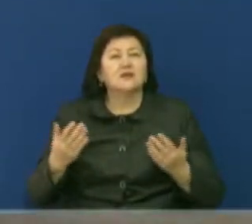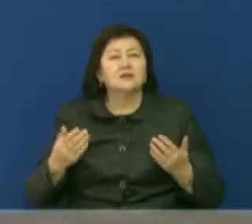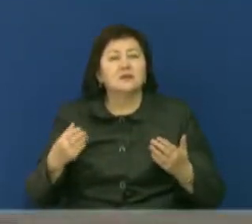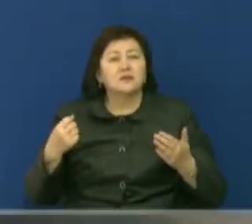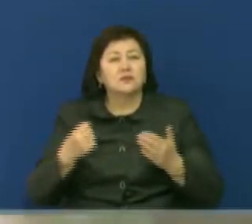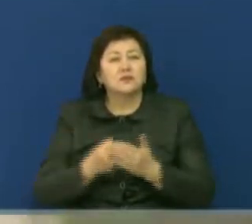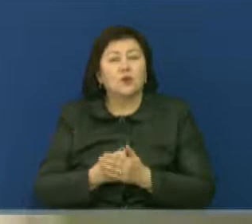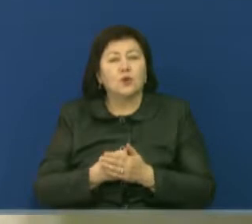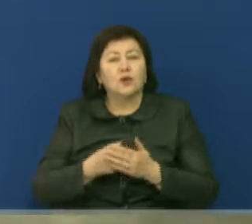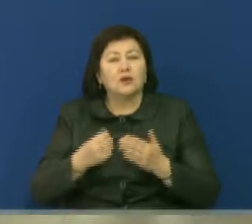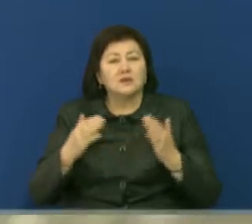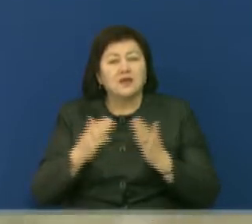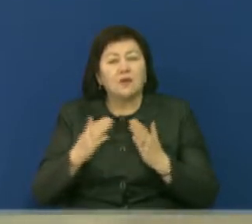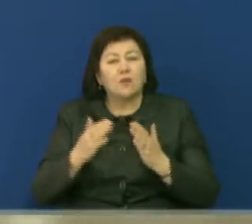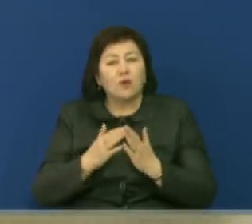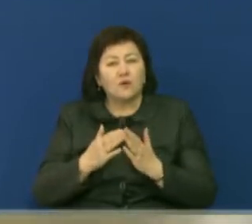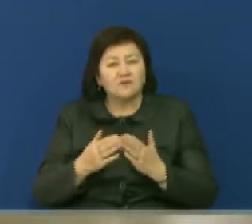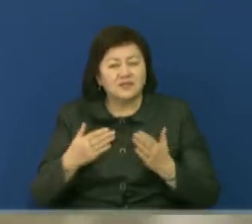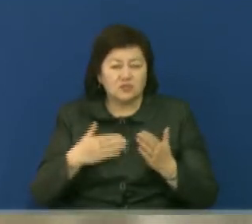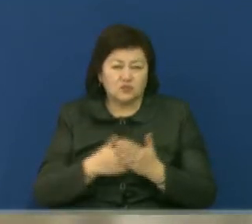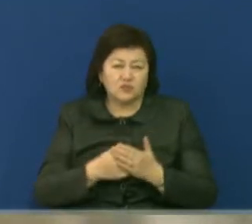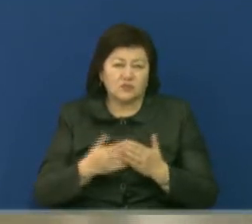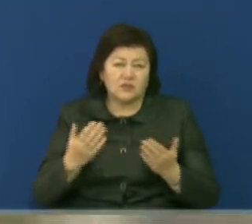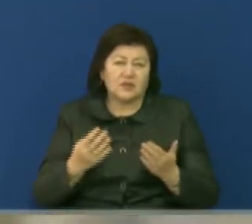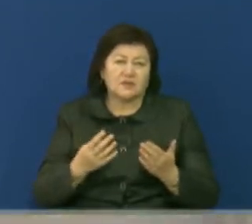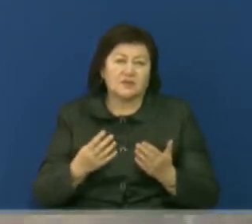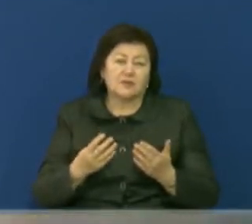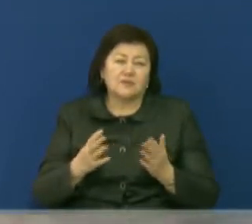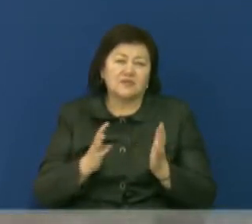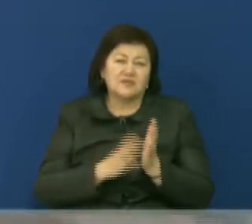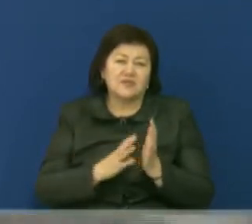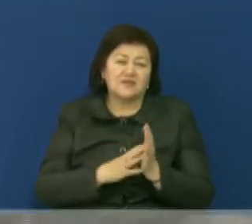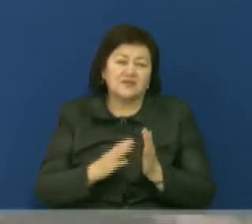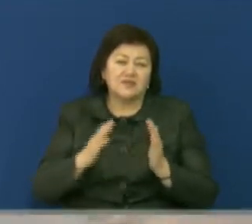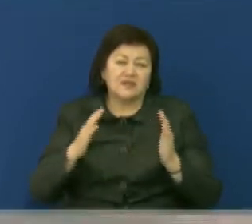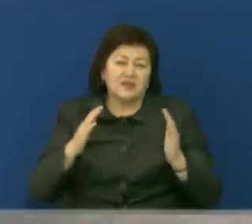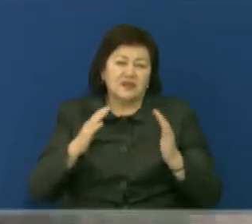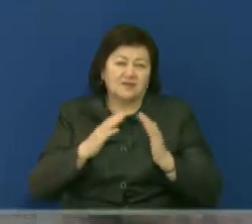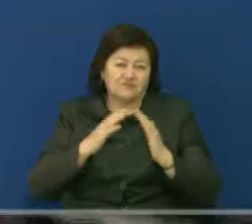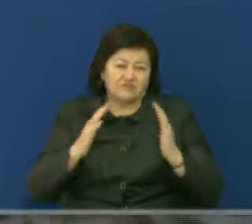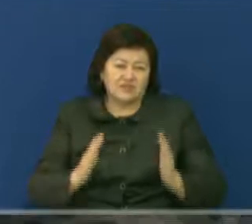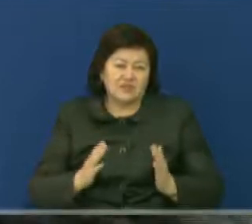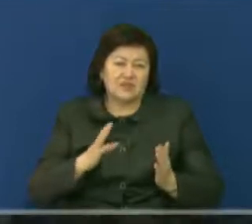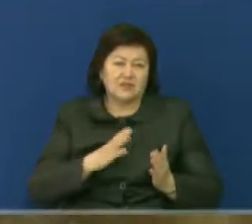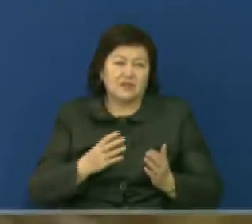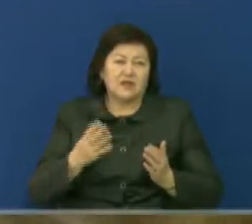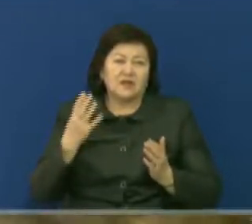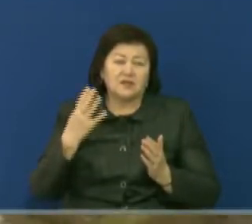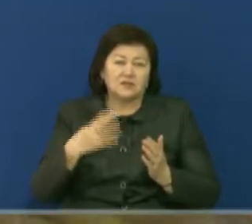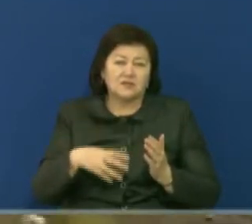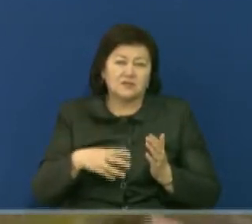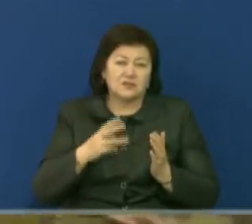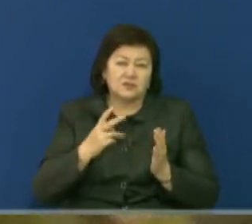в селе Лесхоз. Здесь сгорели 35 домов и 9 зданий. С ожогами госпитализированы 72- и 41-летний